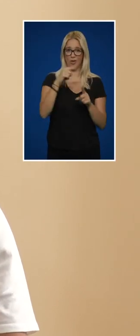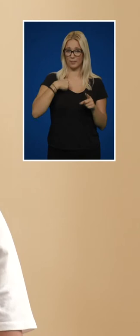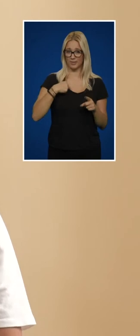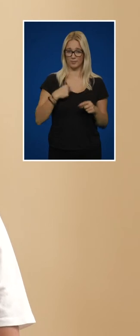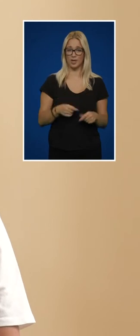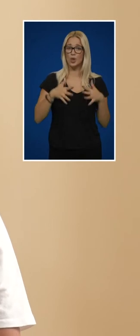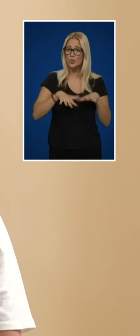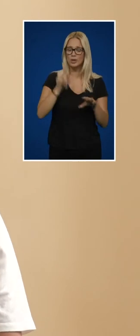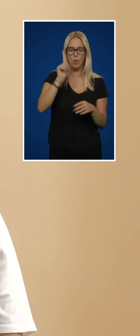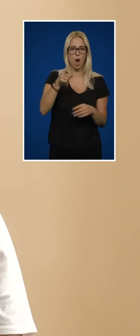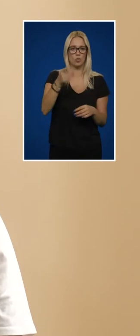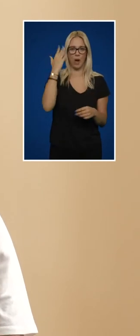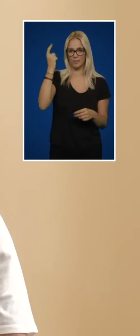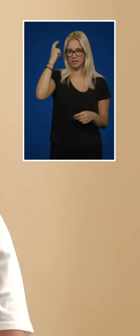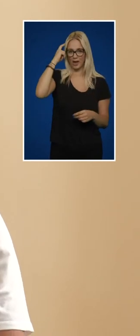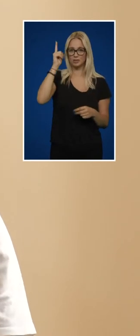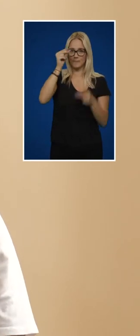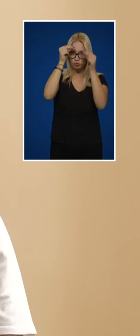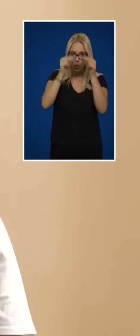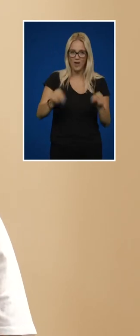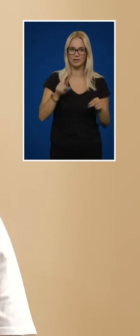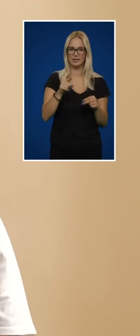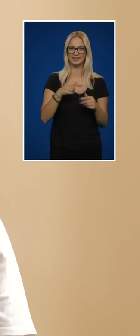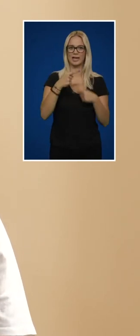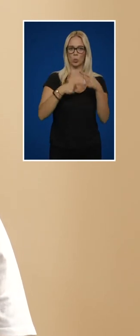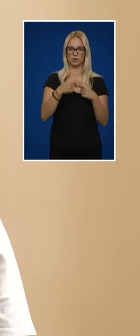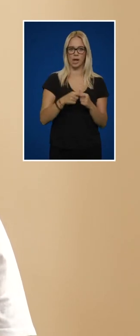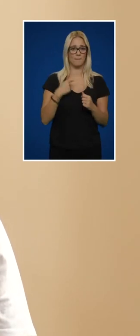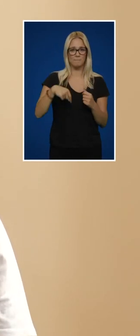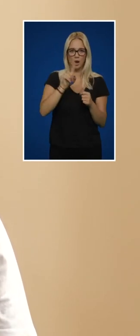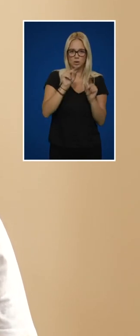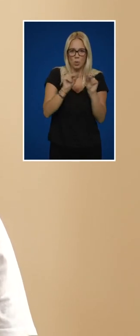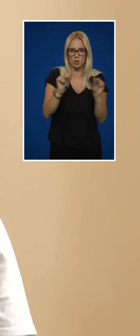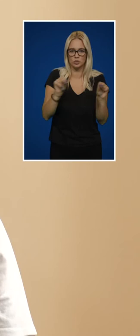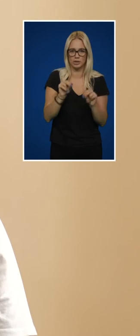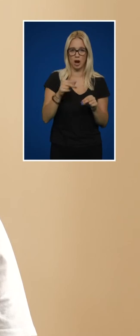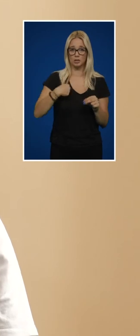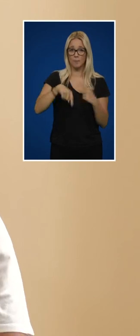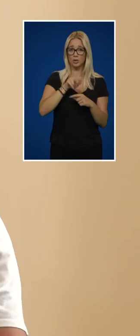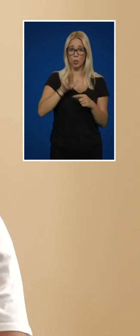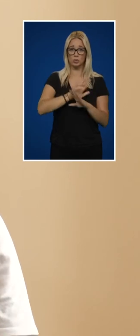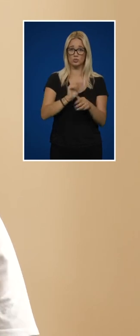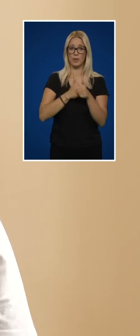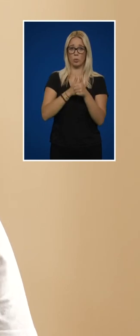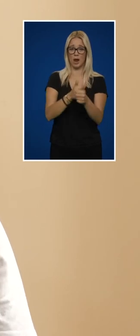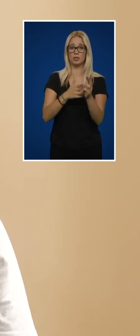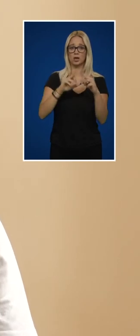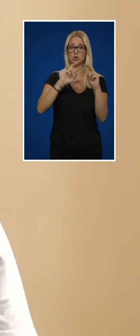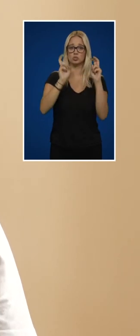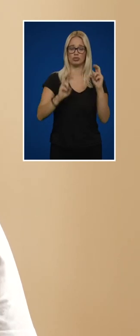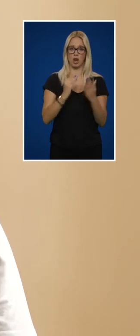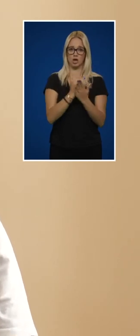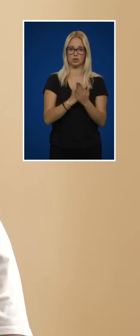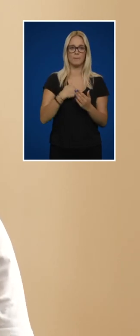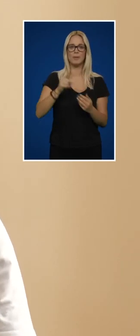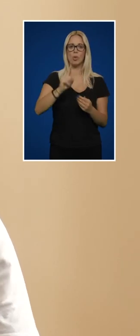moramo biti odgovorni i jednostavno moramo se pridržavati tih uputa da bi ostavili svoje